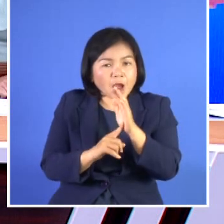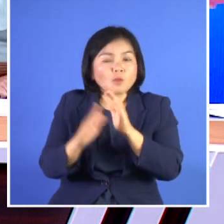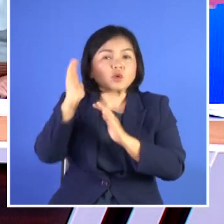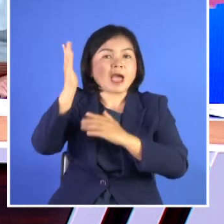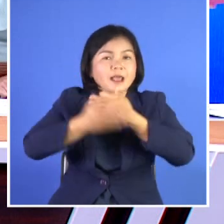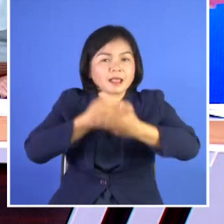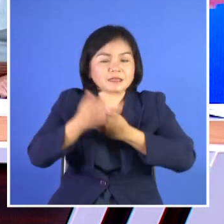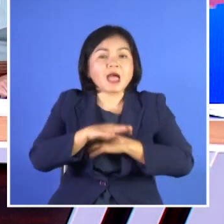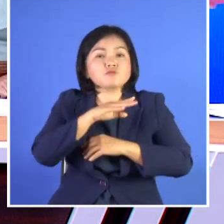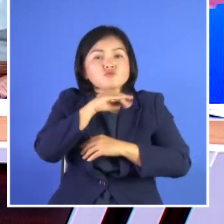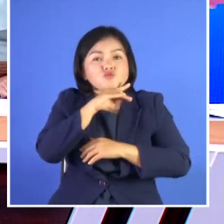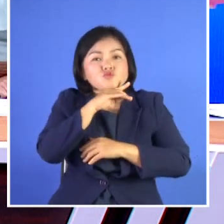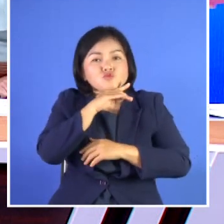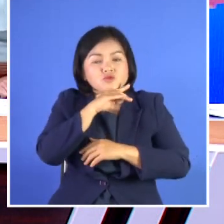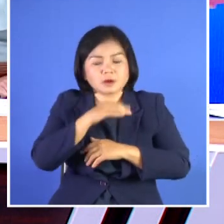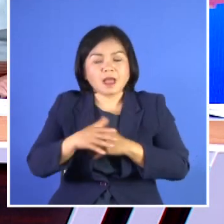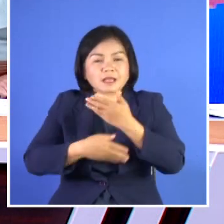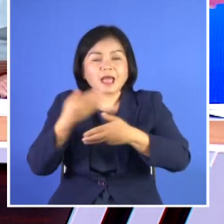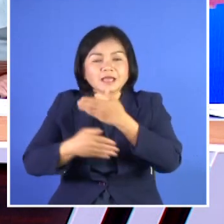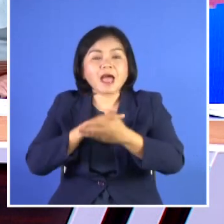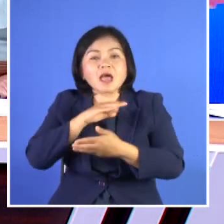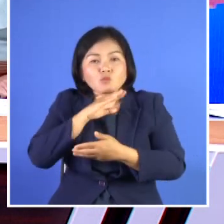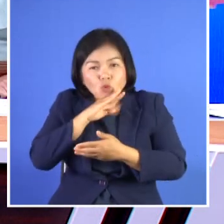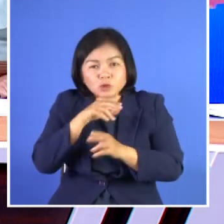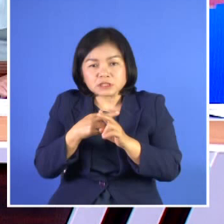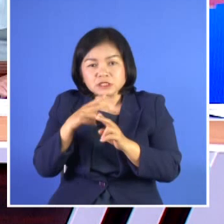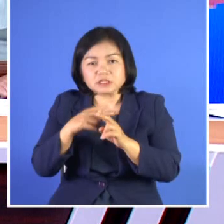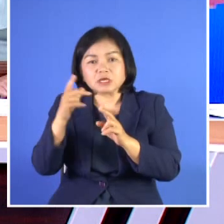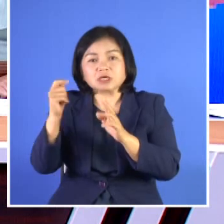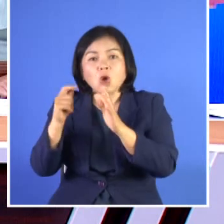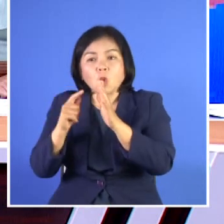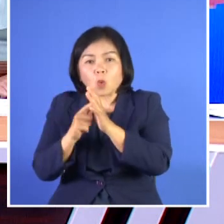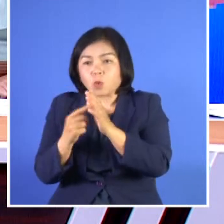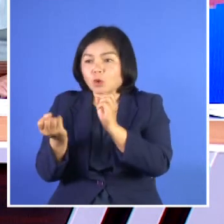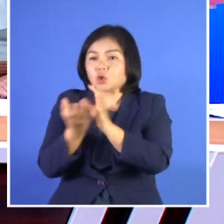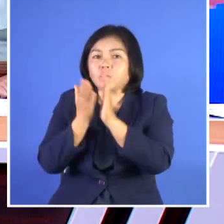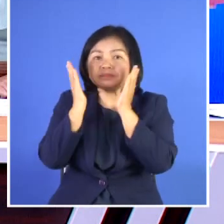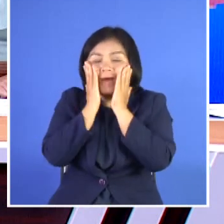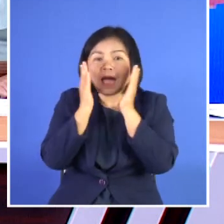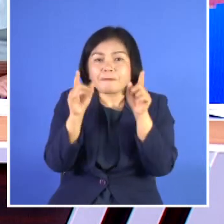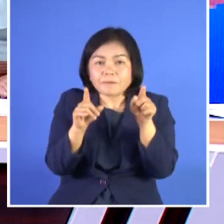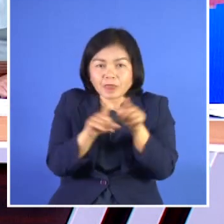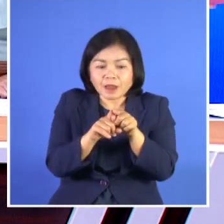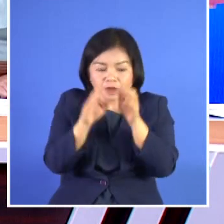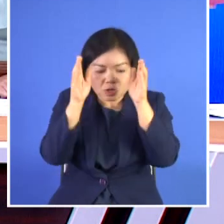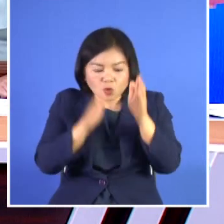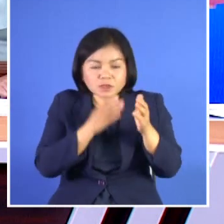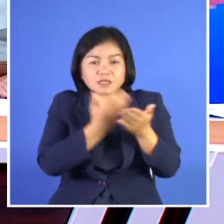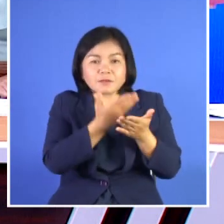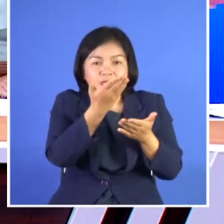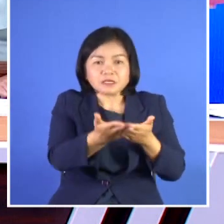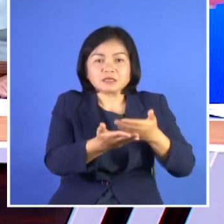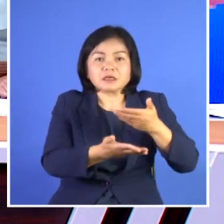งชื่อว่าเสียอูเสียอูนี่ก็เดือดร้อนปกติเนี่ยคนก็จะมาซื้อที่หมูที่เขียงเป็นประจำเล